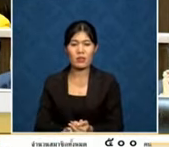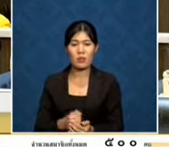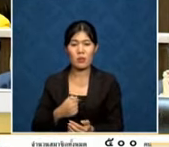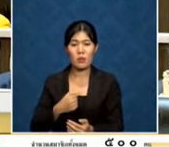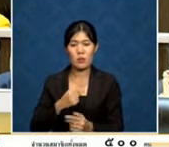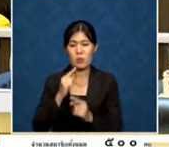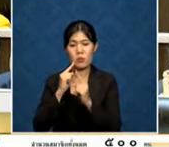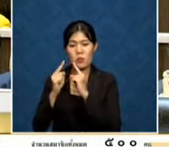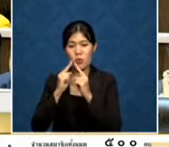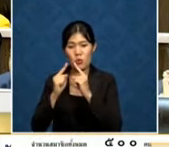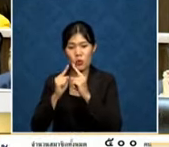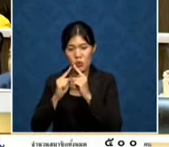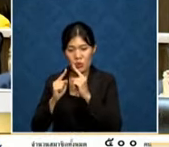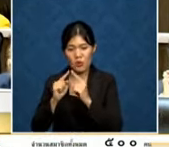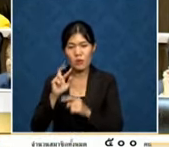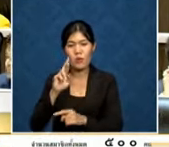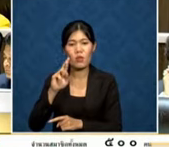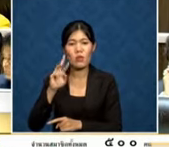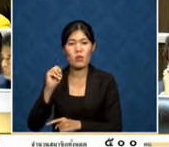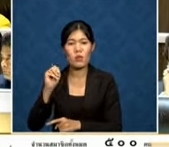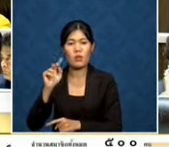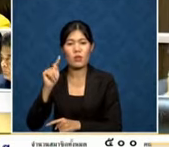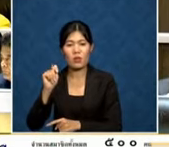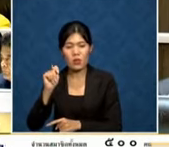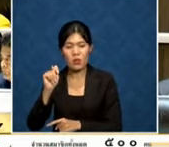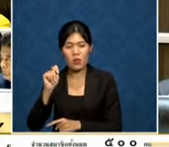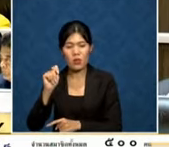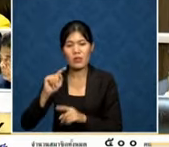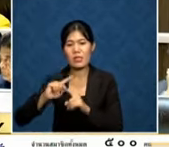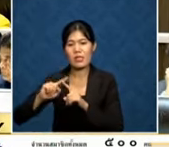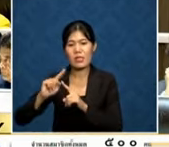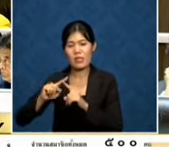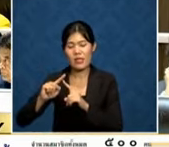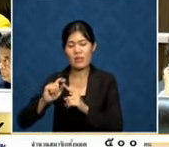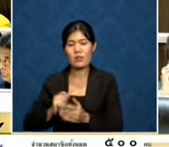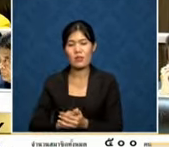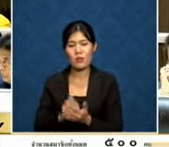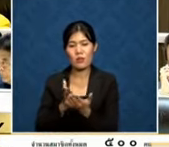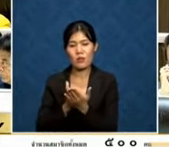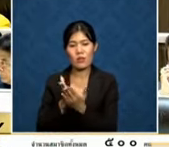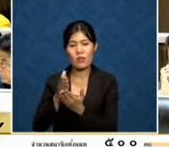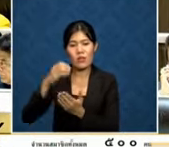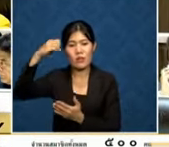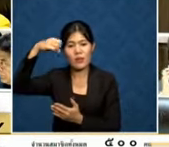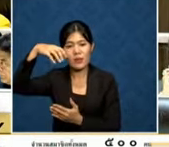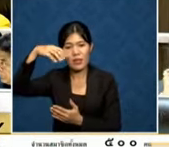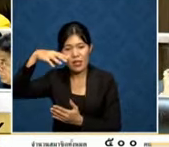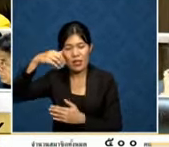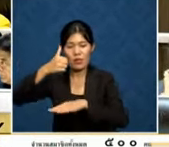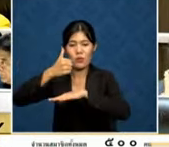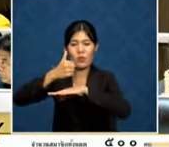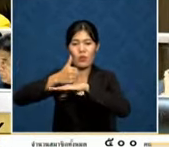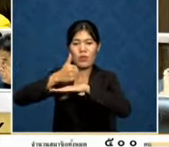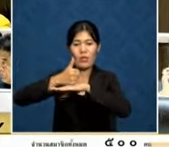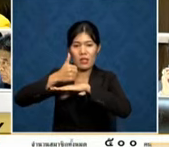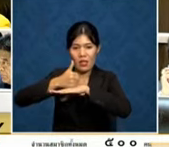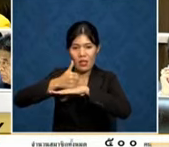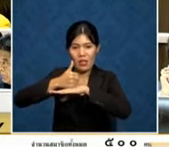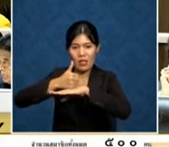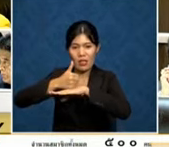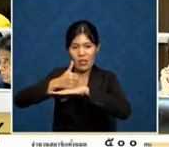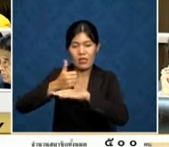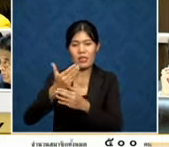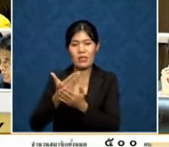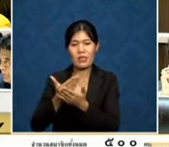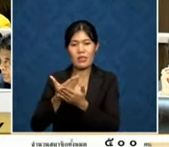งานท่านรัฐมนตรีศุภมาศอิสรภักดีรัฐมนตรีอวและก็หัวหน้าท่านรัฐมนตรีว่าการกระทรวง